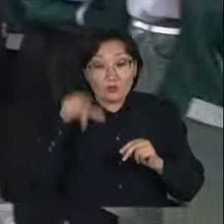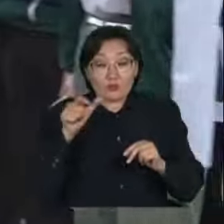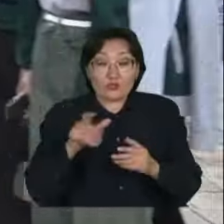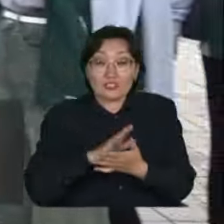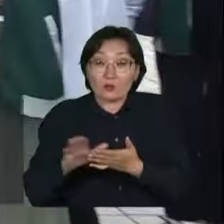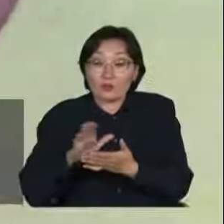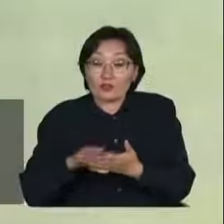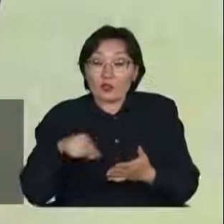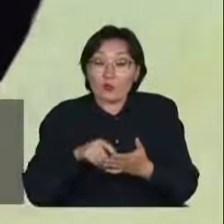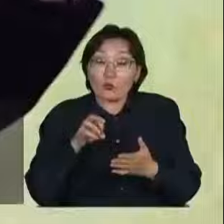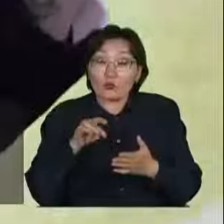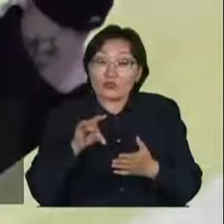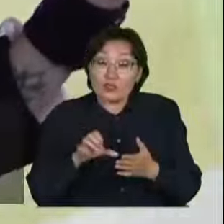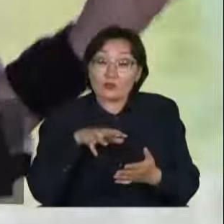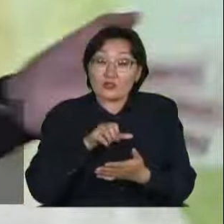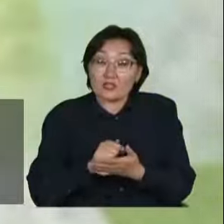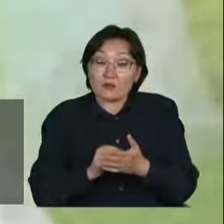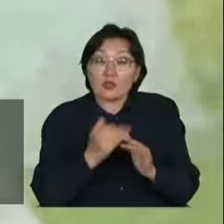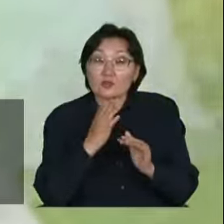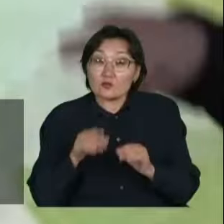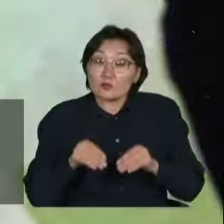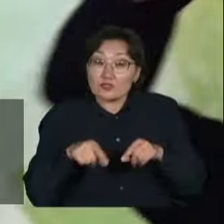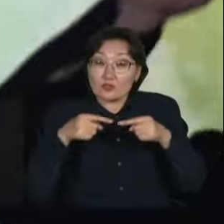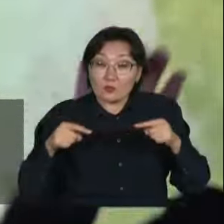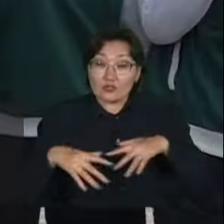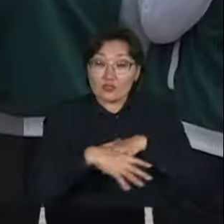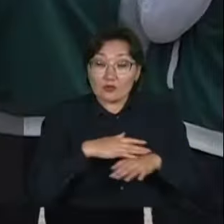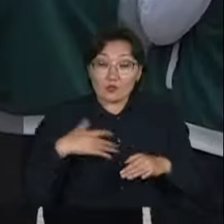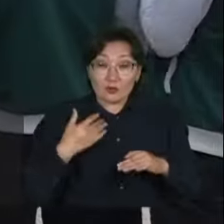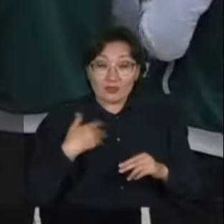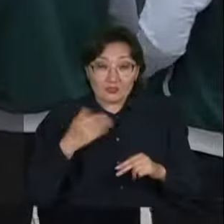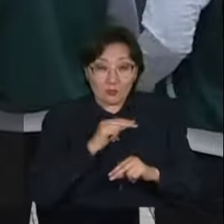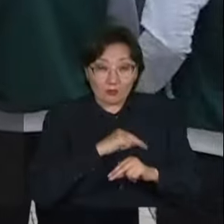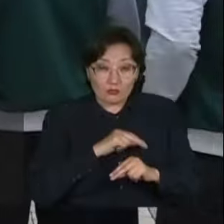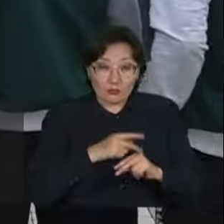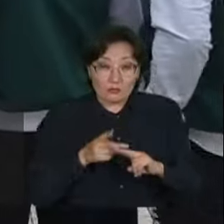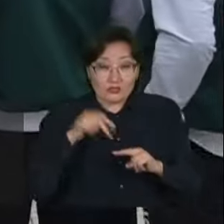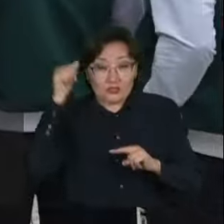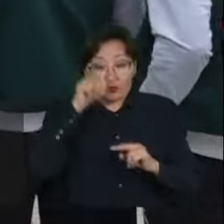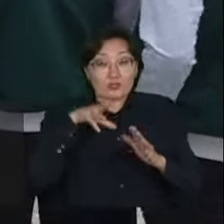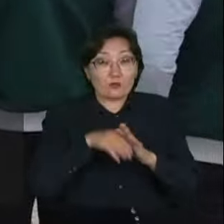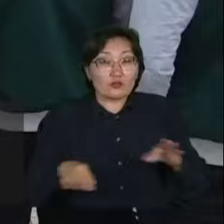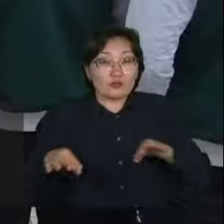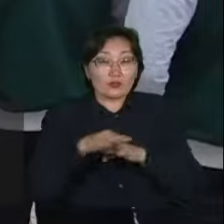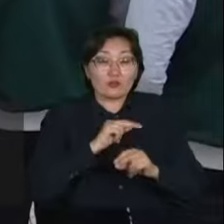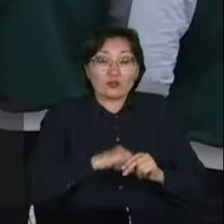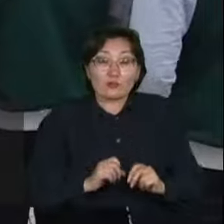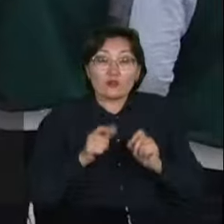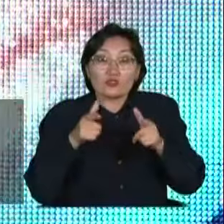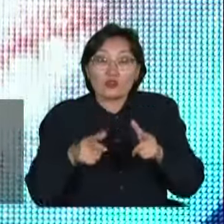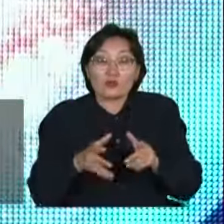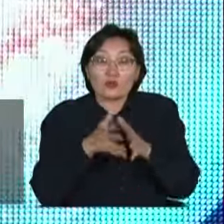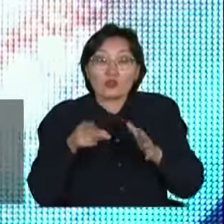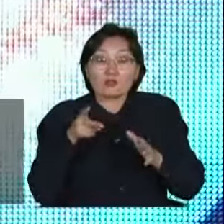очищать мегаполис от мусора, заниматься озеленением и другими общественно полезными работами. В этом году в рамках проекта трудоустроят более